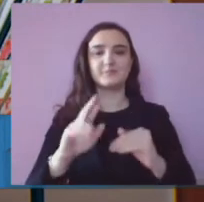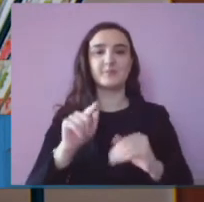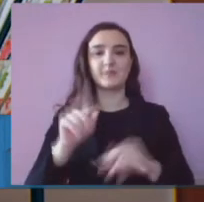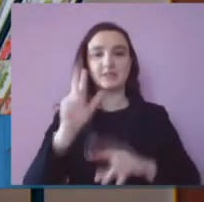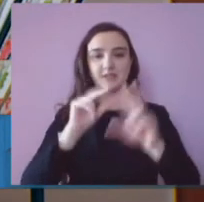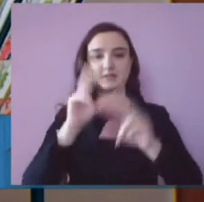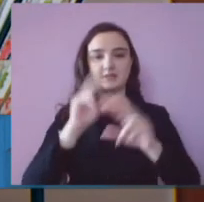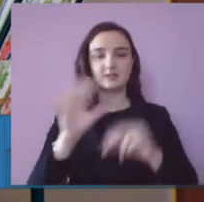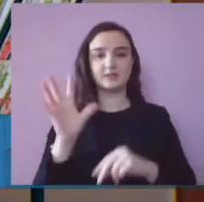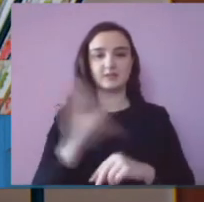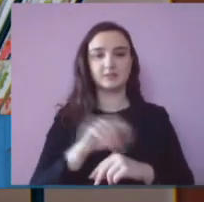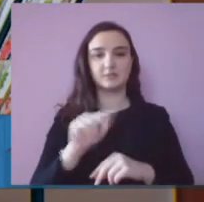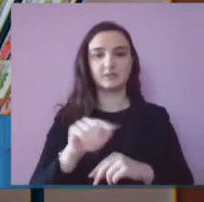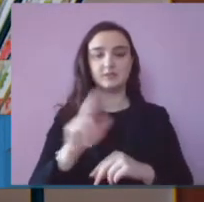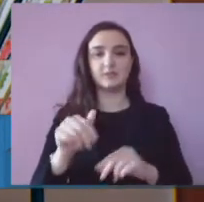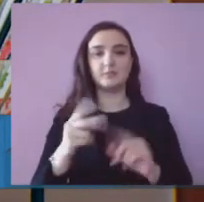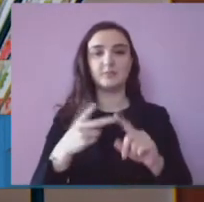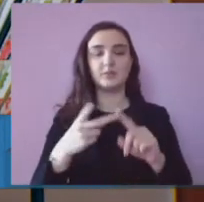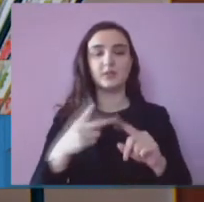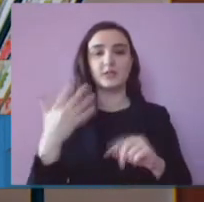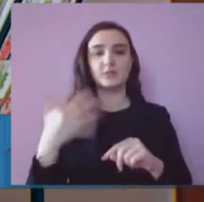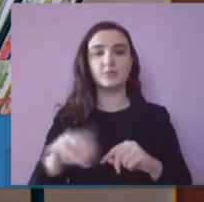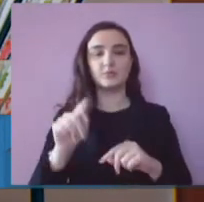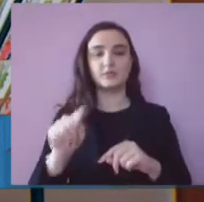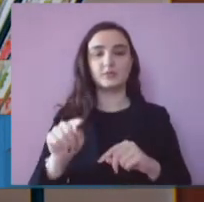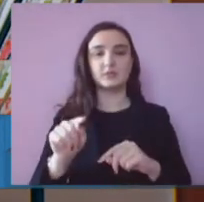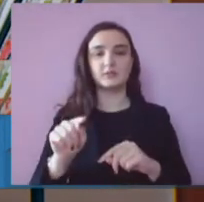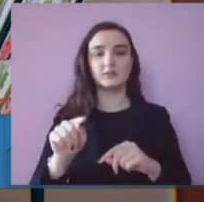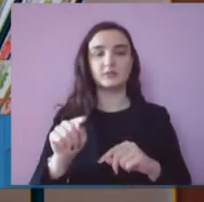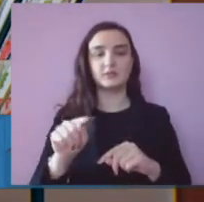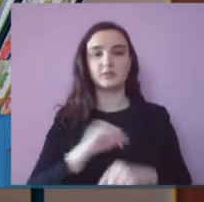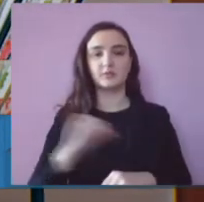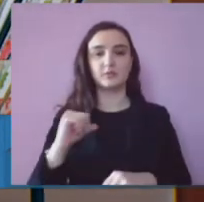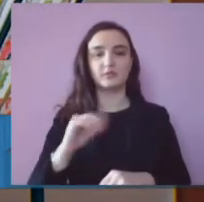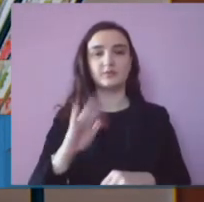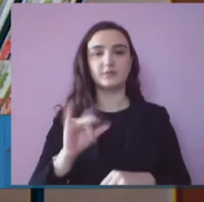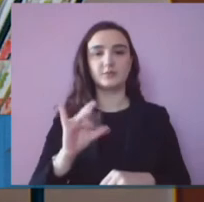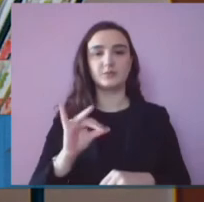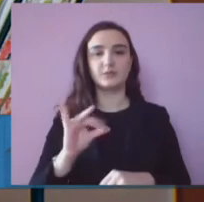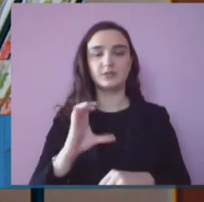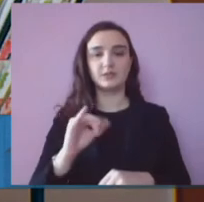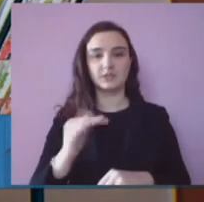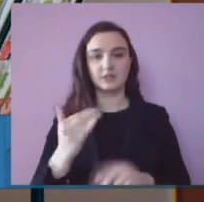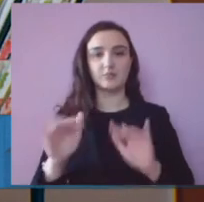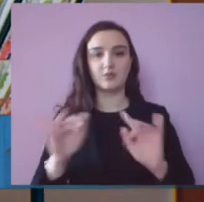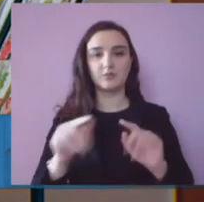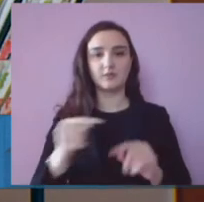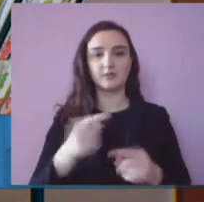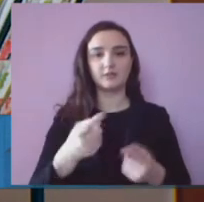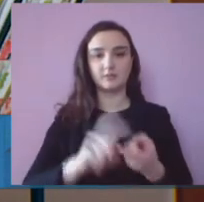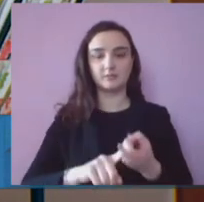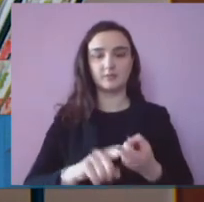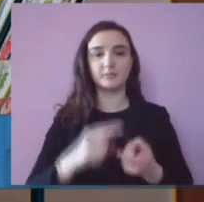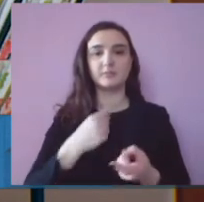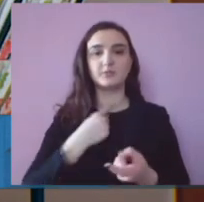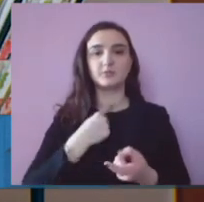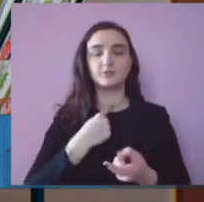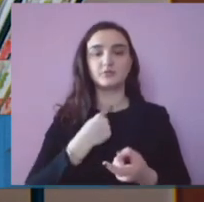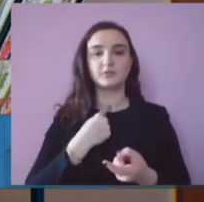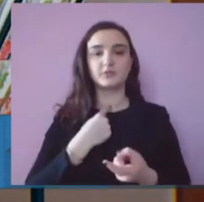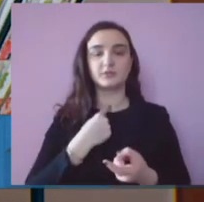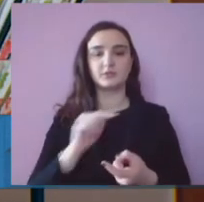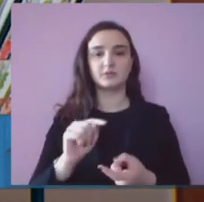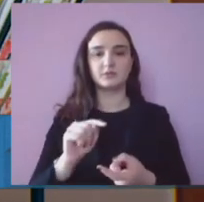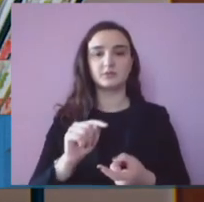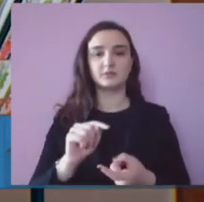გასათვალისწინებელია და მეორე უკვე ვახსენებ თვითონ ვირუსის ზემოქმედება ფარისებრ ჯირკვალზე ქვემწავიანთების სახით,